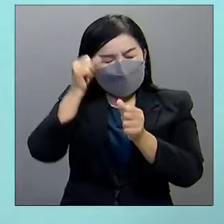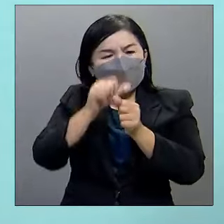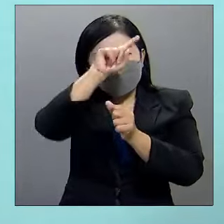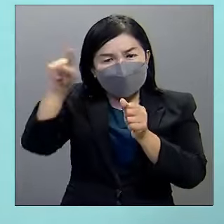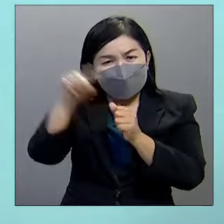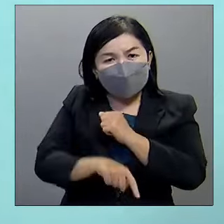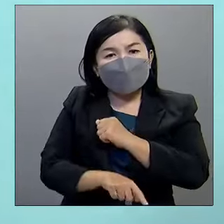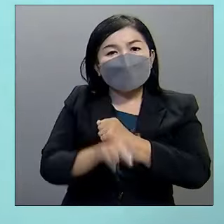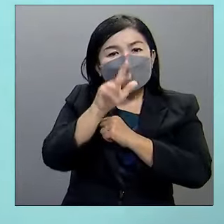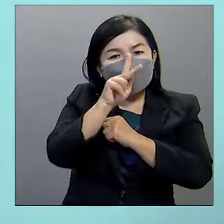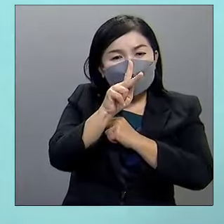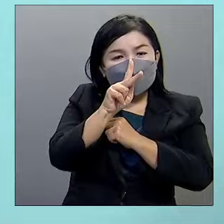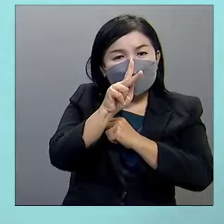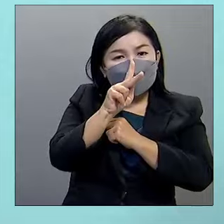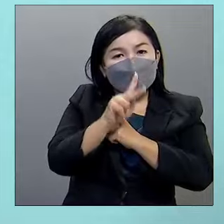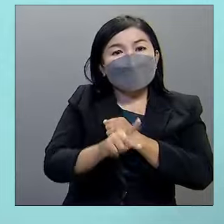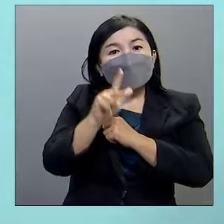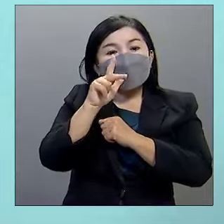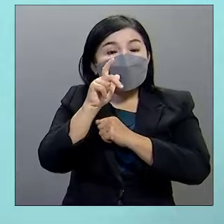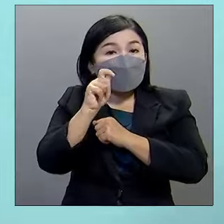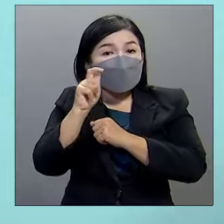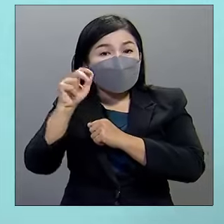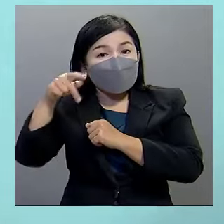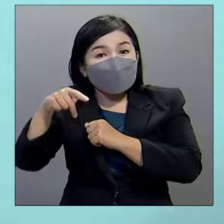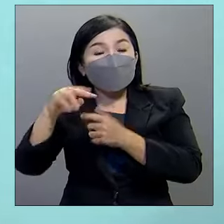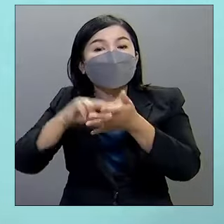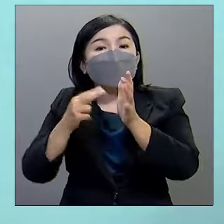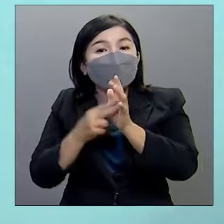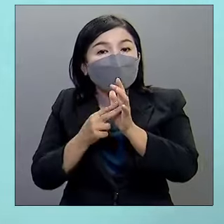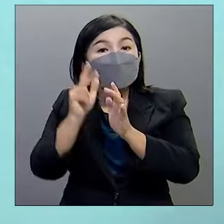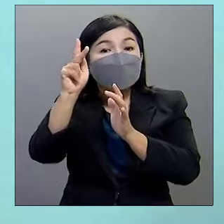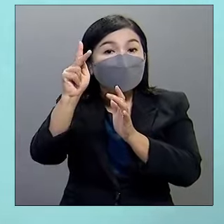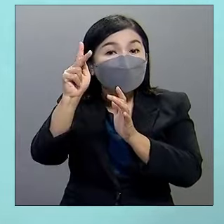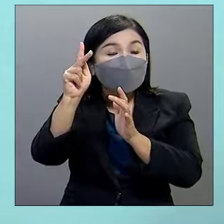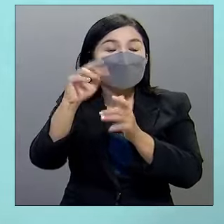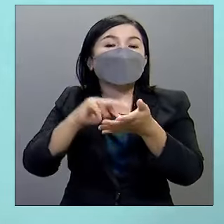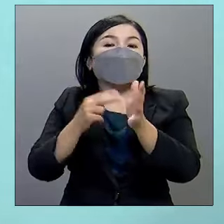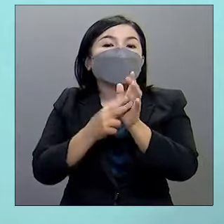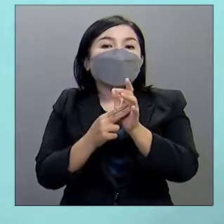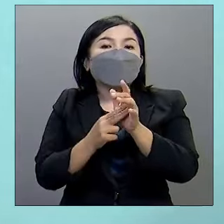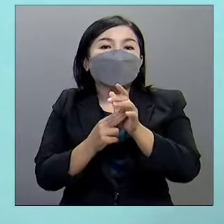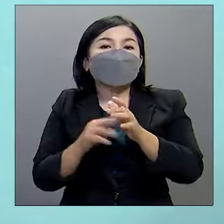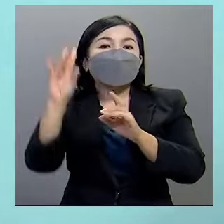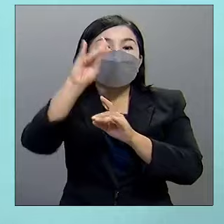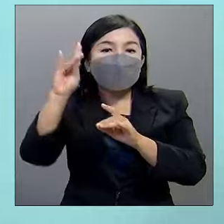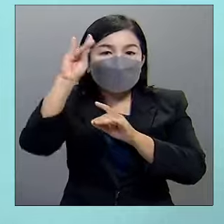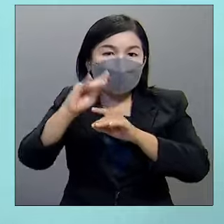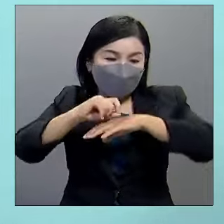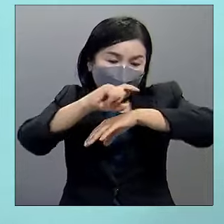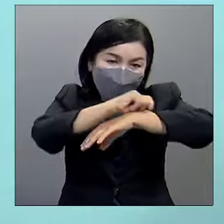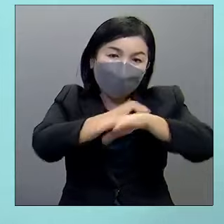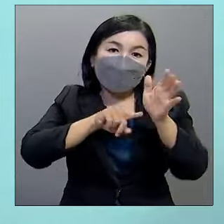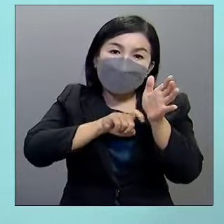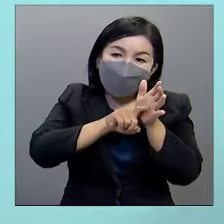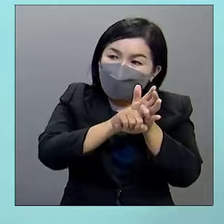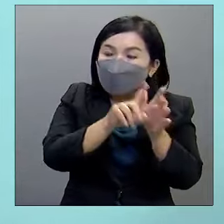ว่าขีตาหรือเปล่าพอเสร็จดูไปจริงๆคือกีตะกีตะแปลว่าแมลงนะคุณผู้ชมอย่างในบ้านเราก็จะมีศาสตร์ที่เรียกชื่อว่ากีตะวิทยาเป็นศาสตร์เกี่